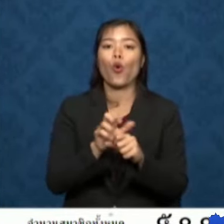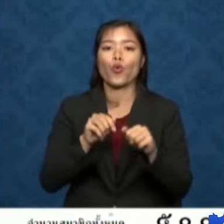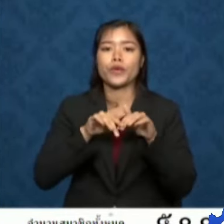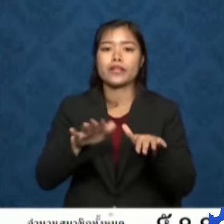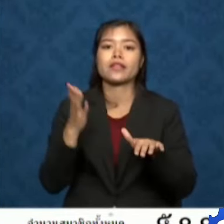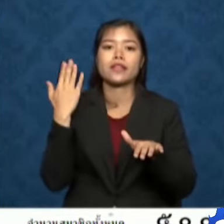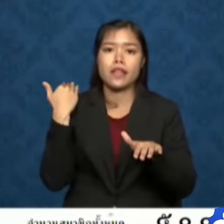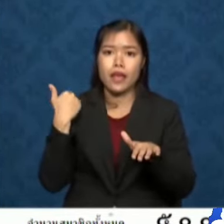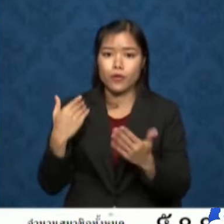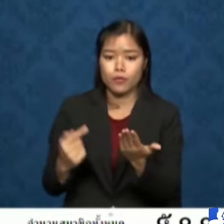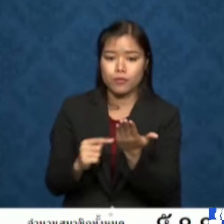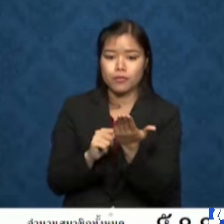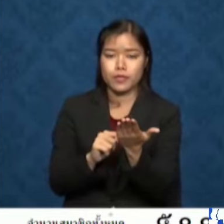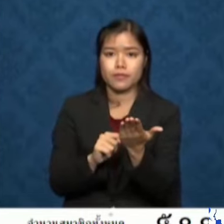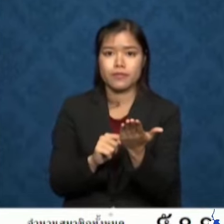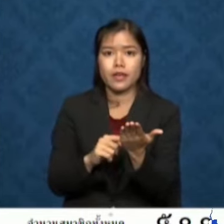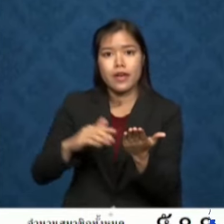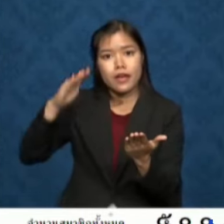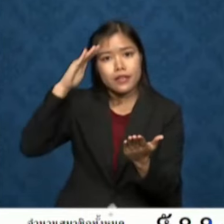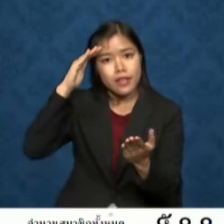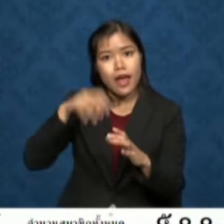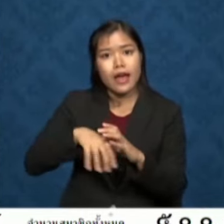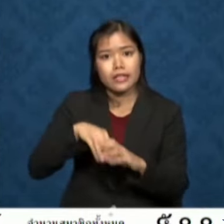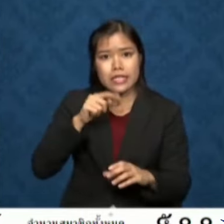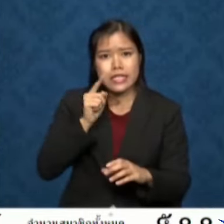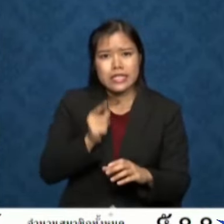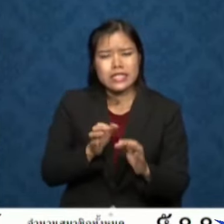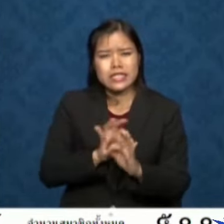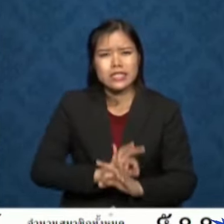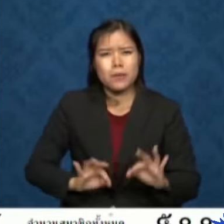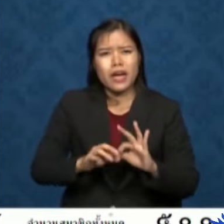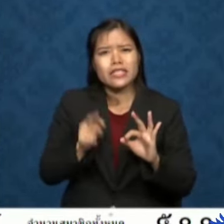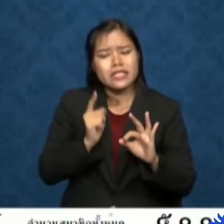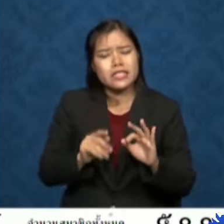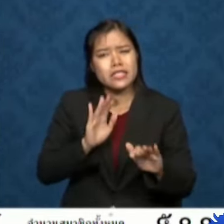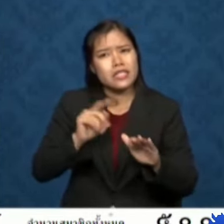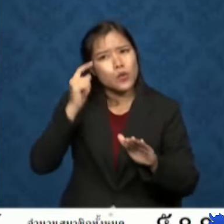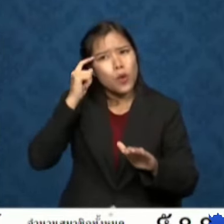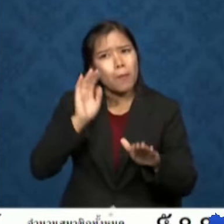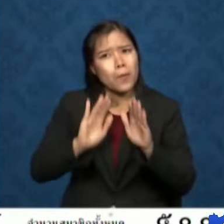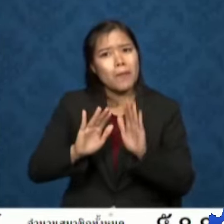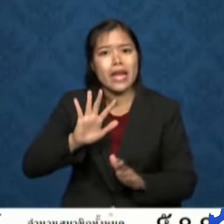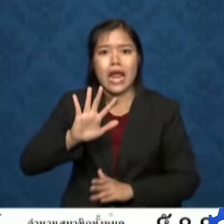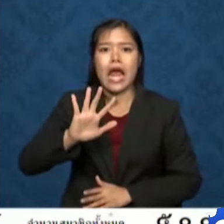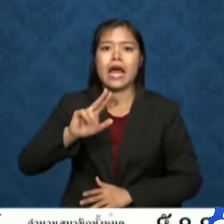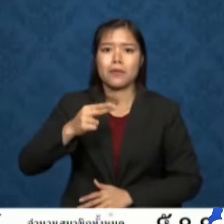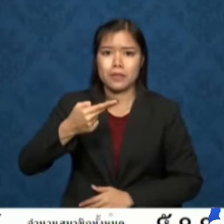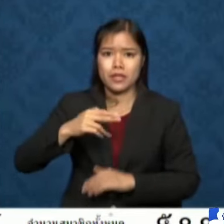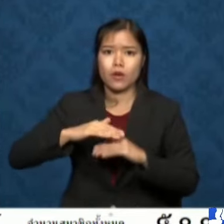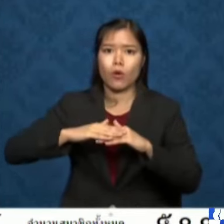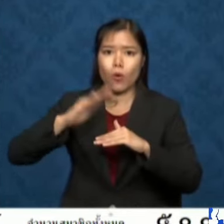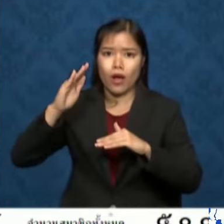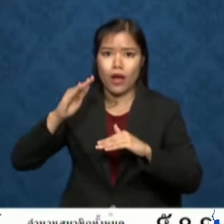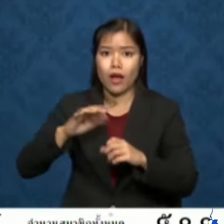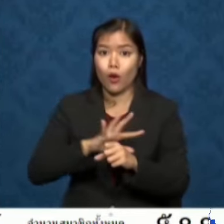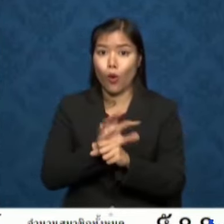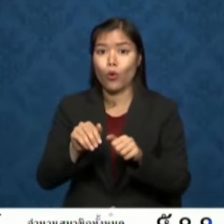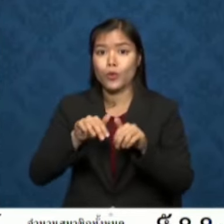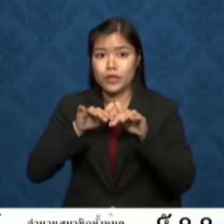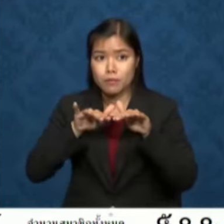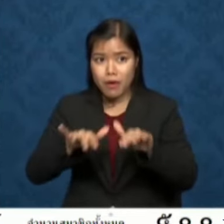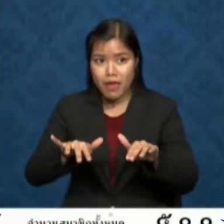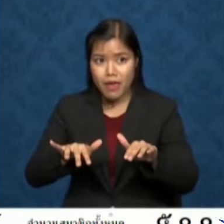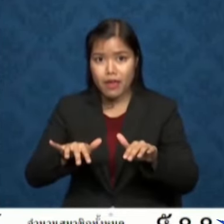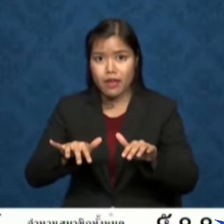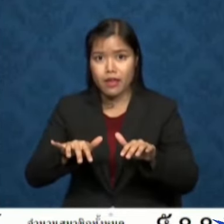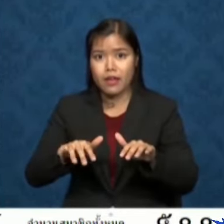ว่าจำนวนทหารเกณฑ์ที่มีความจำเป็นจริงๆน่าจะอยู่ราวๆสัก 50,000กว่านยเพราะช่วงที่โควิดระบาดนะะความ